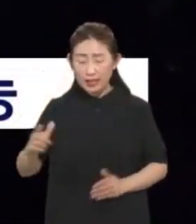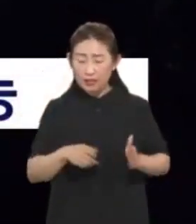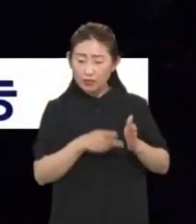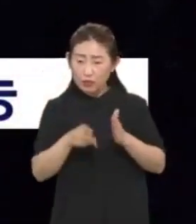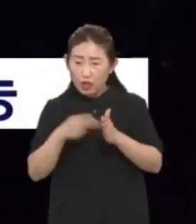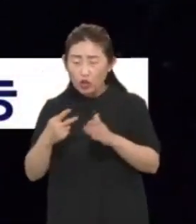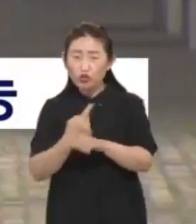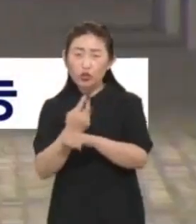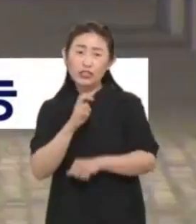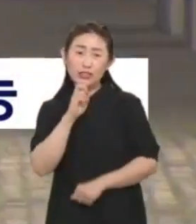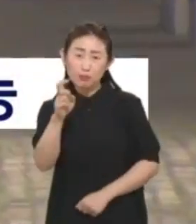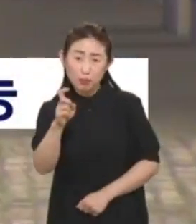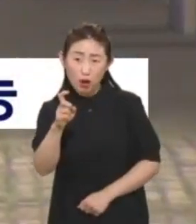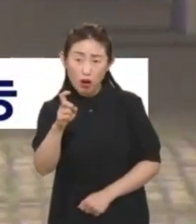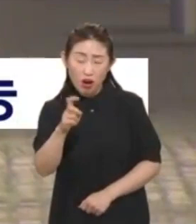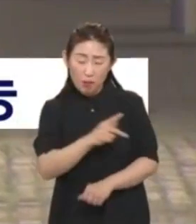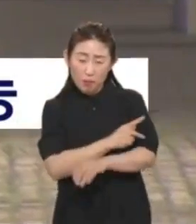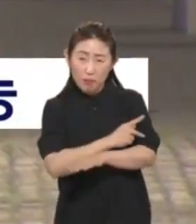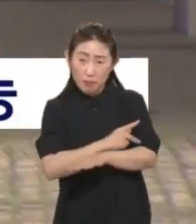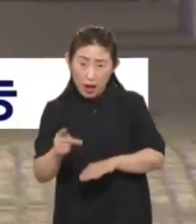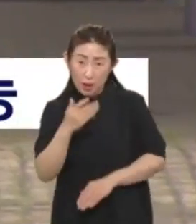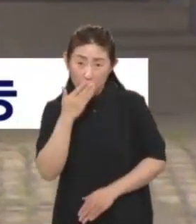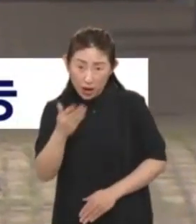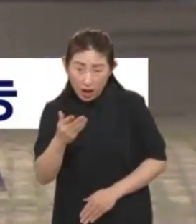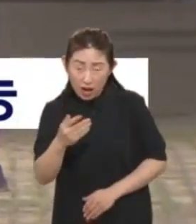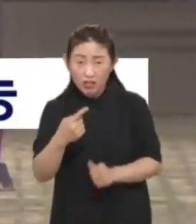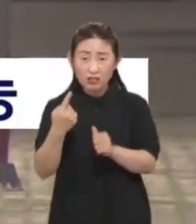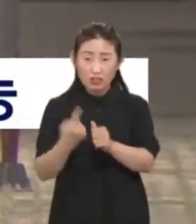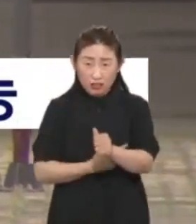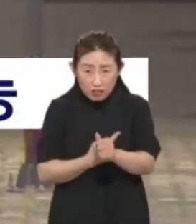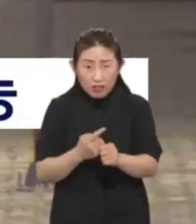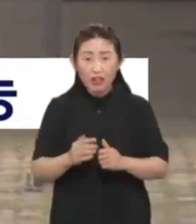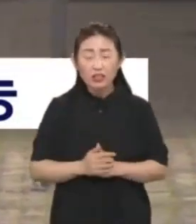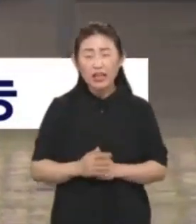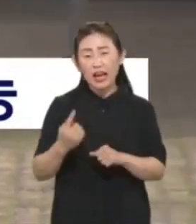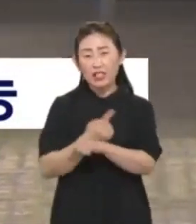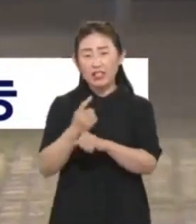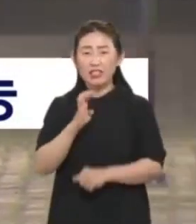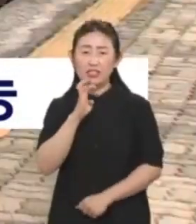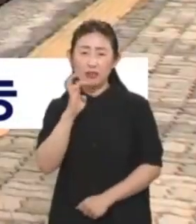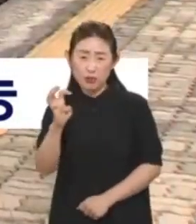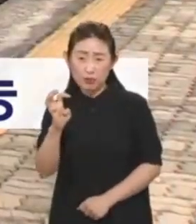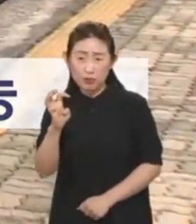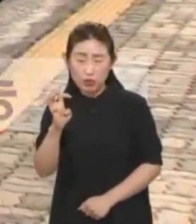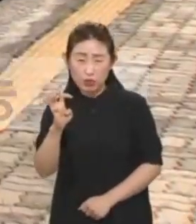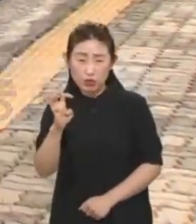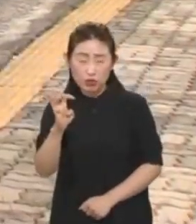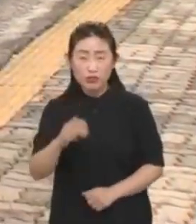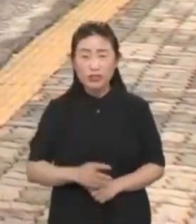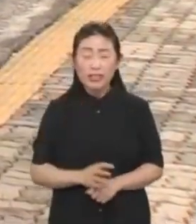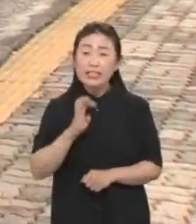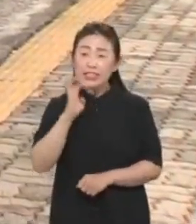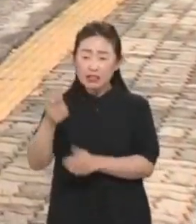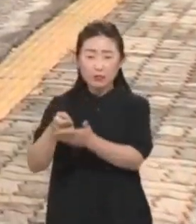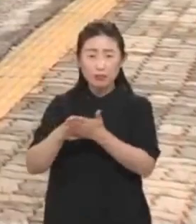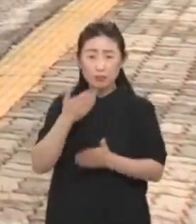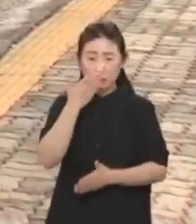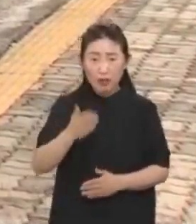2시간 10분 걸리지만 고속이 가능한 복선 전철로 운행하면 1시간 30분으로 40분이나